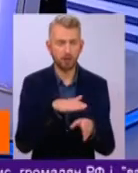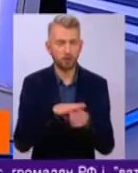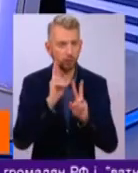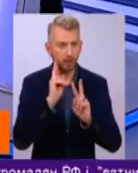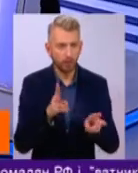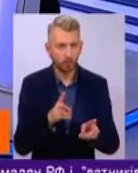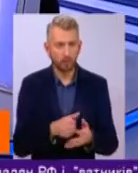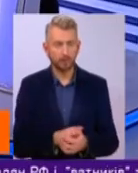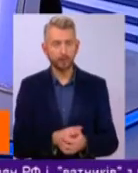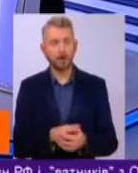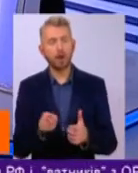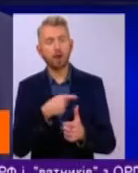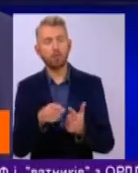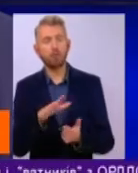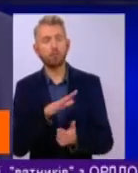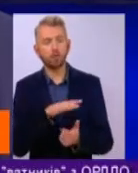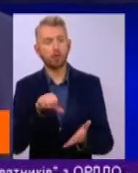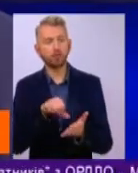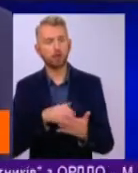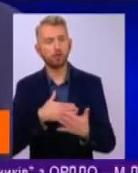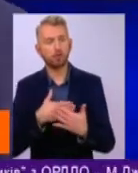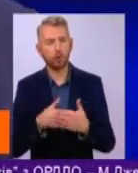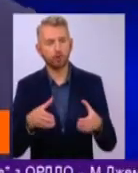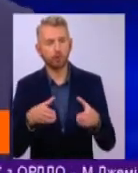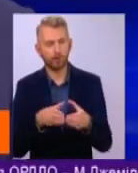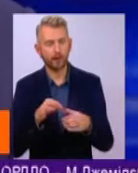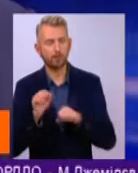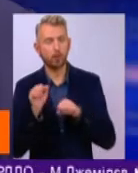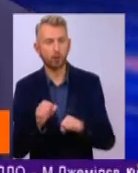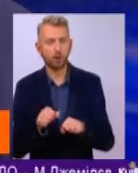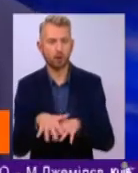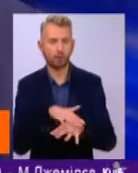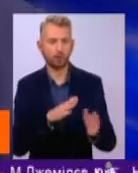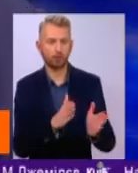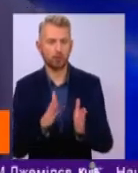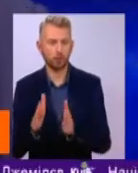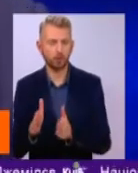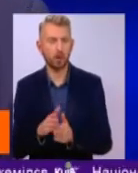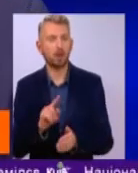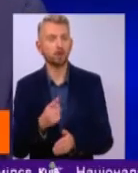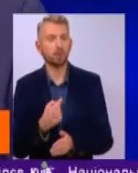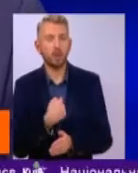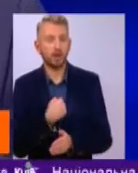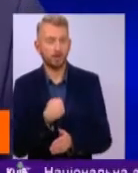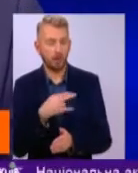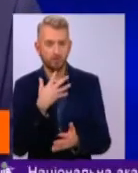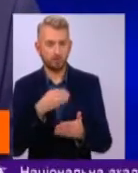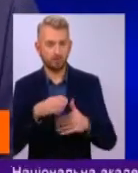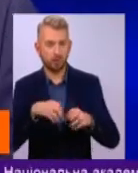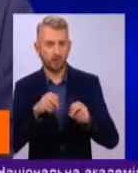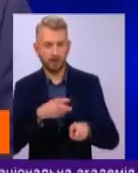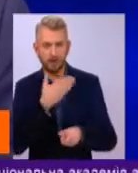невідомого, або бути членом громадського формування по охороні громадського порядку. Але чому я в силу професії не маю